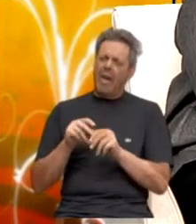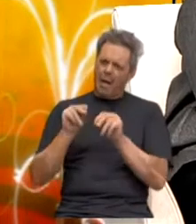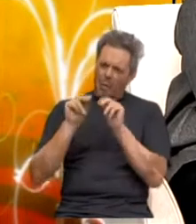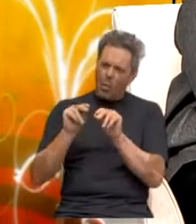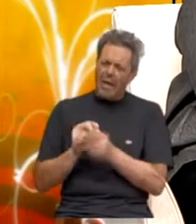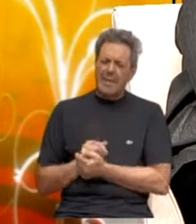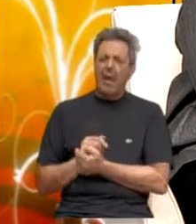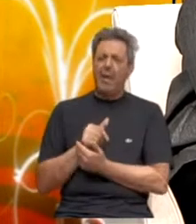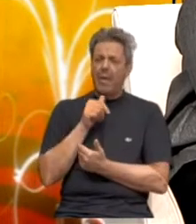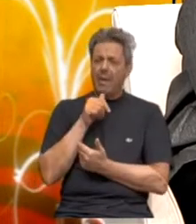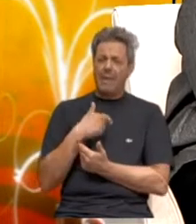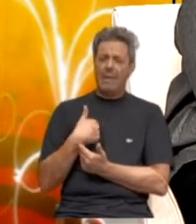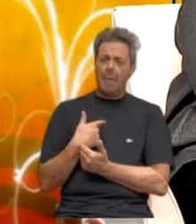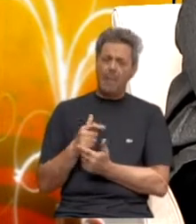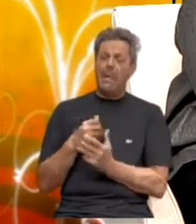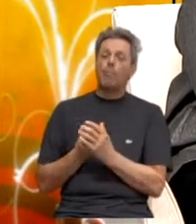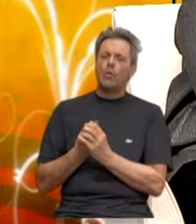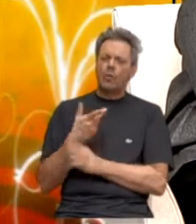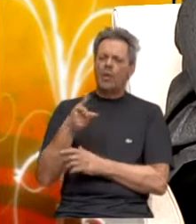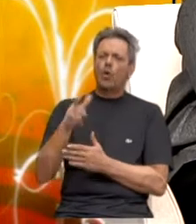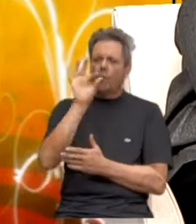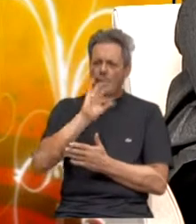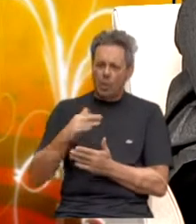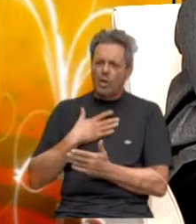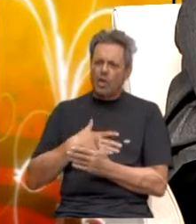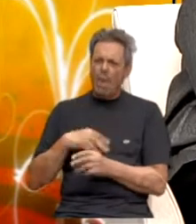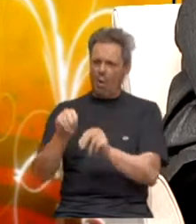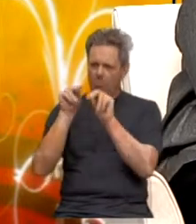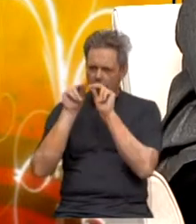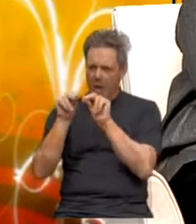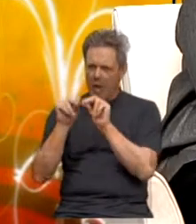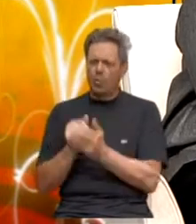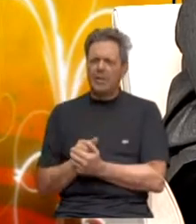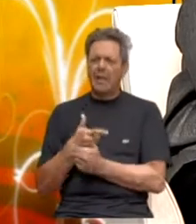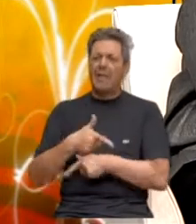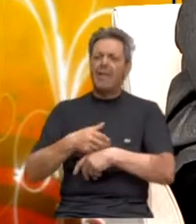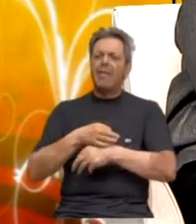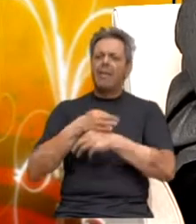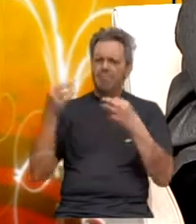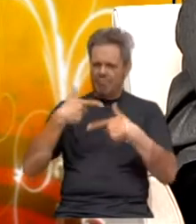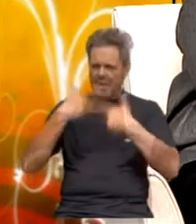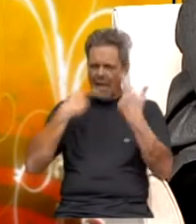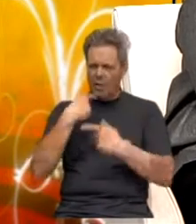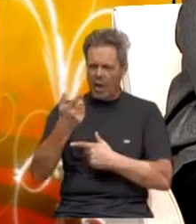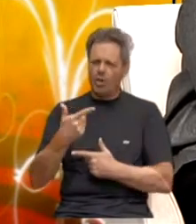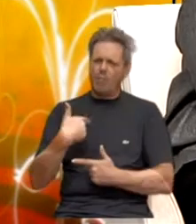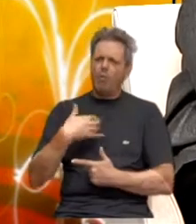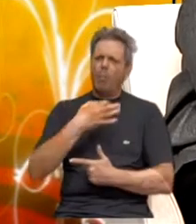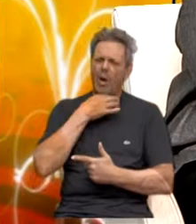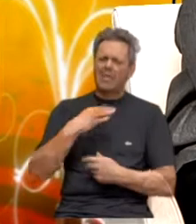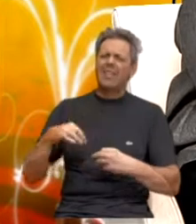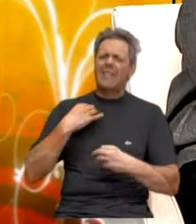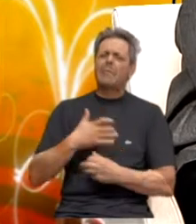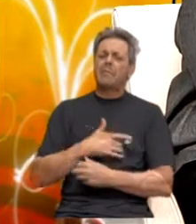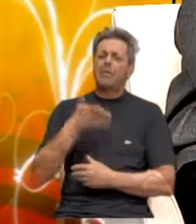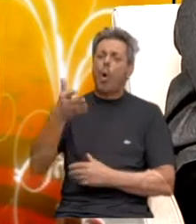stvar je tome da mi i proizvođači kroz ovaj projekt želimo educirati i jasno im reći da mi ćemo proglasiti zdravim za